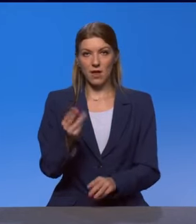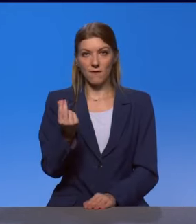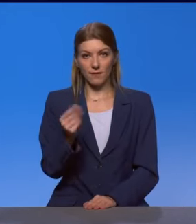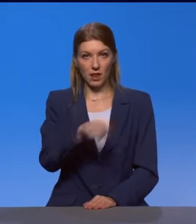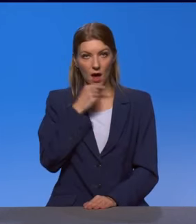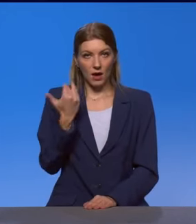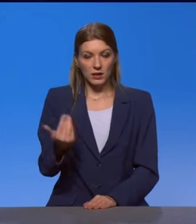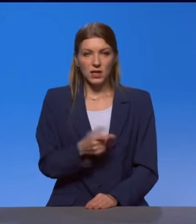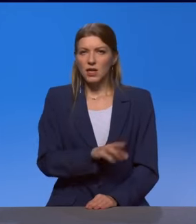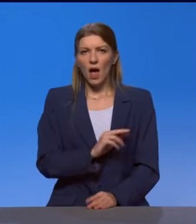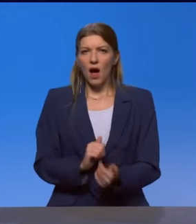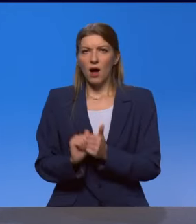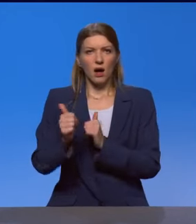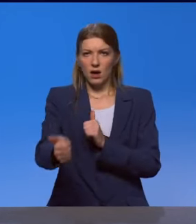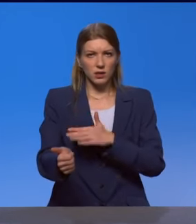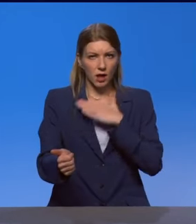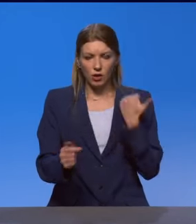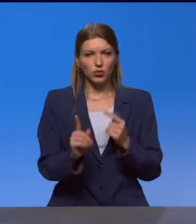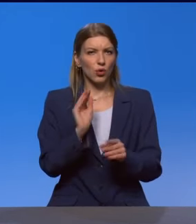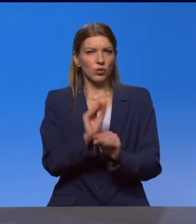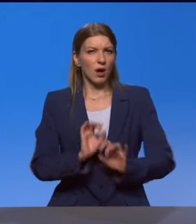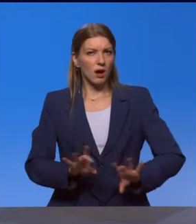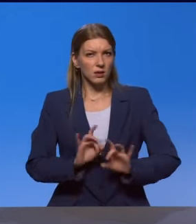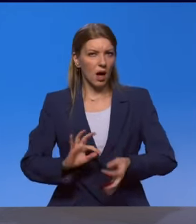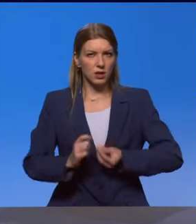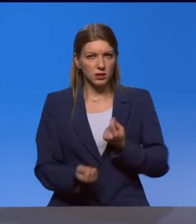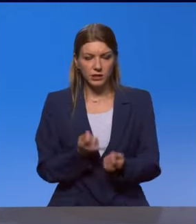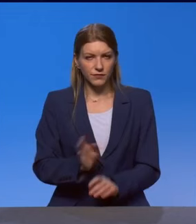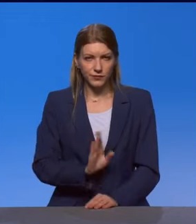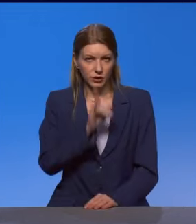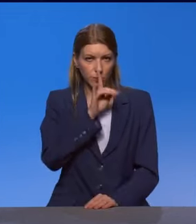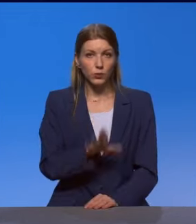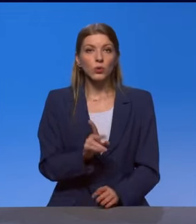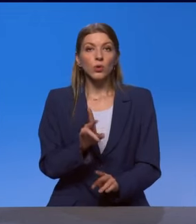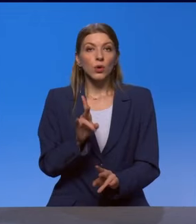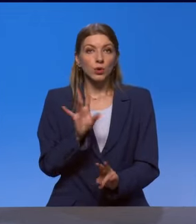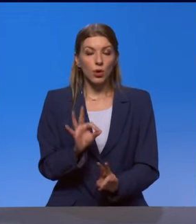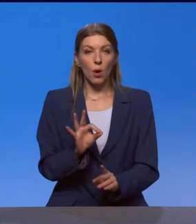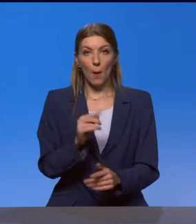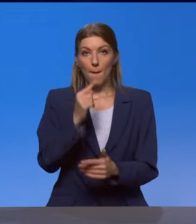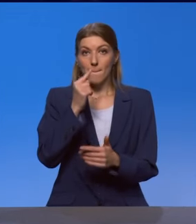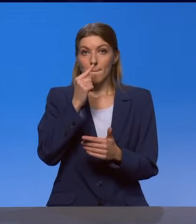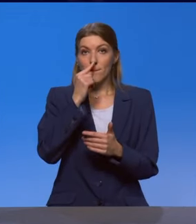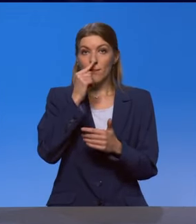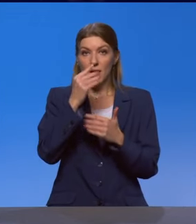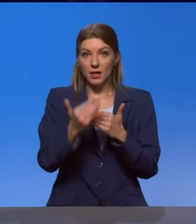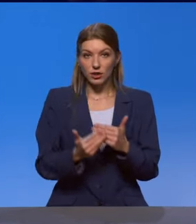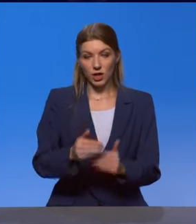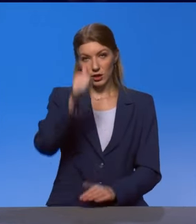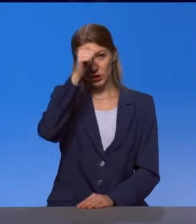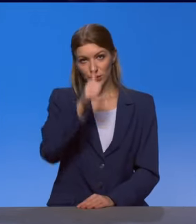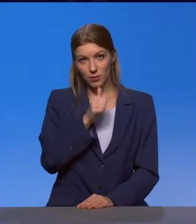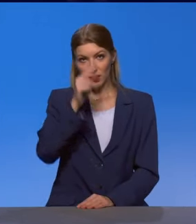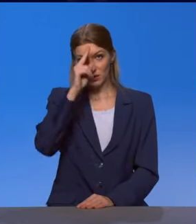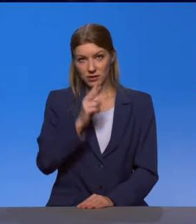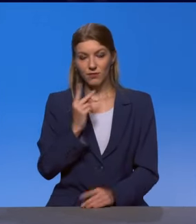не хотел бы забегать вперед и что-то комментировать. Мне кажется, в ближайшие месяц-два мы уже все узнаем совершенно